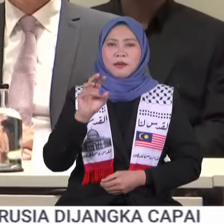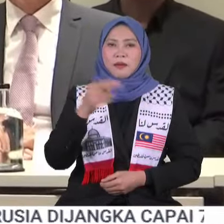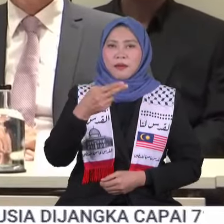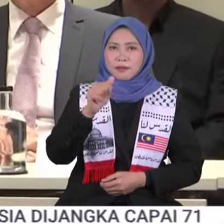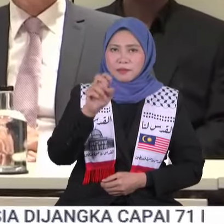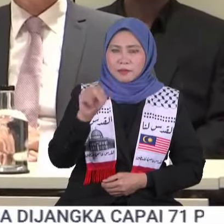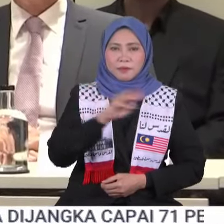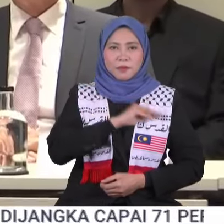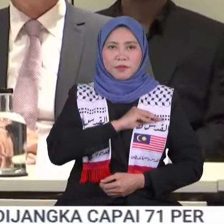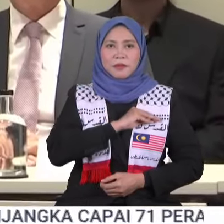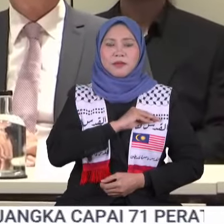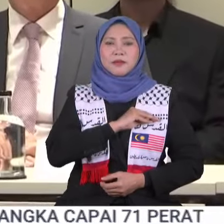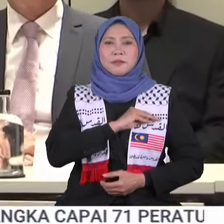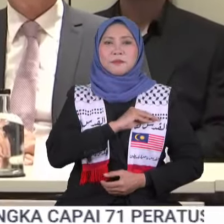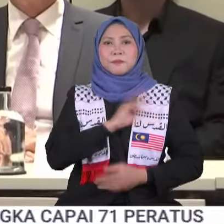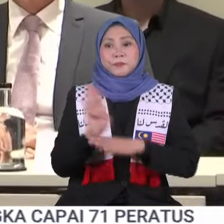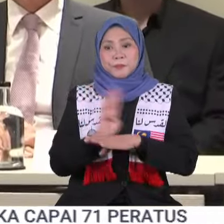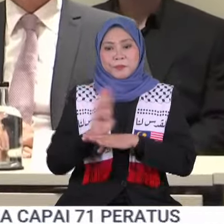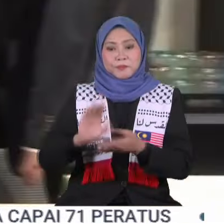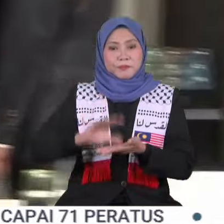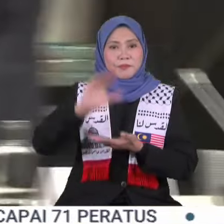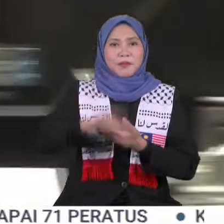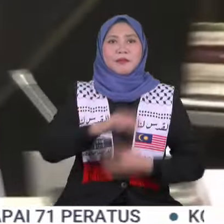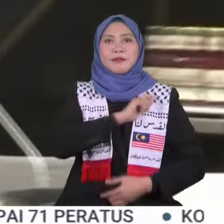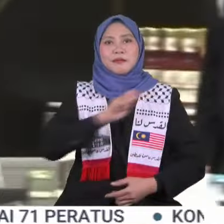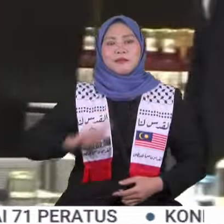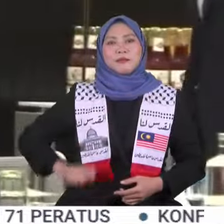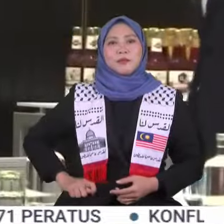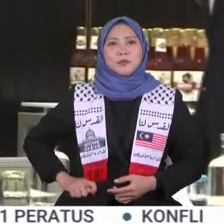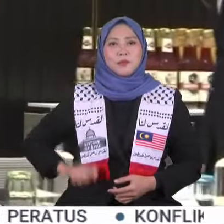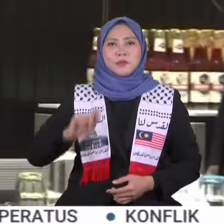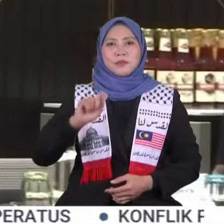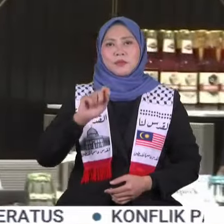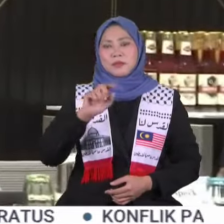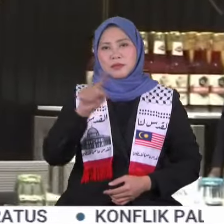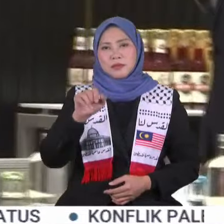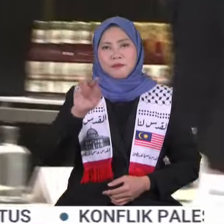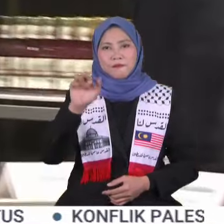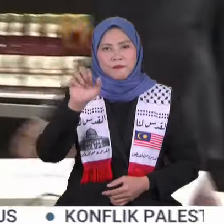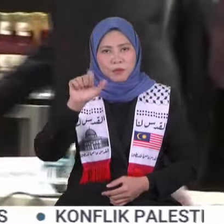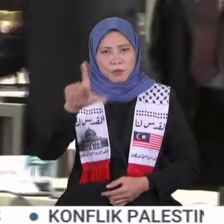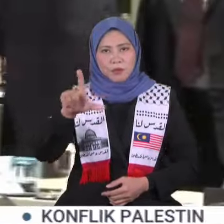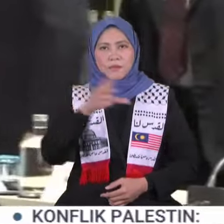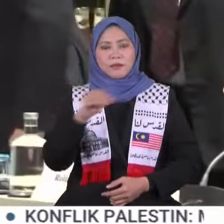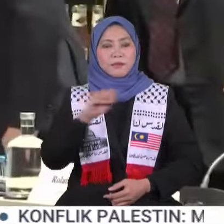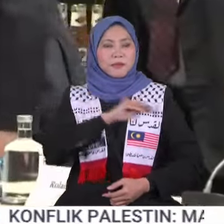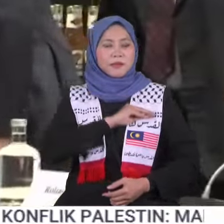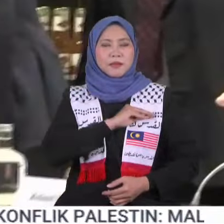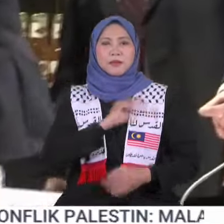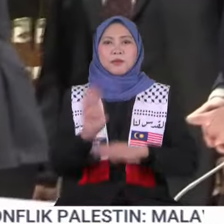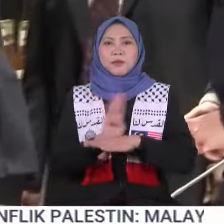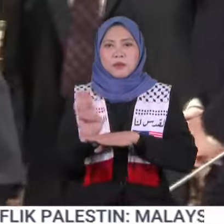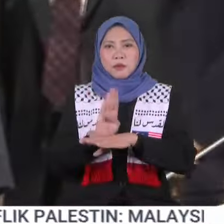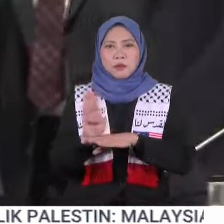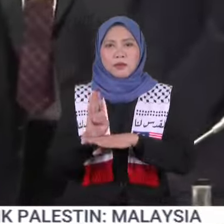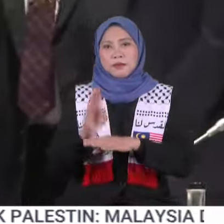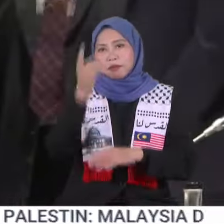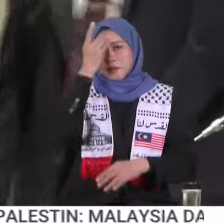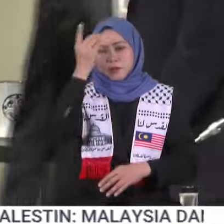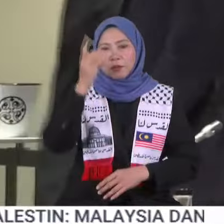menteri pelaburan perdagangan dan industri Tengku Datuk Seri zafrul Tengku Abdul Aziz dan menteri Usahawan dan koperasi Datuk